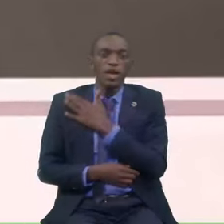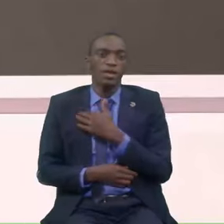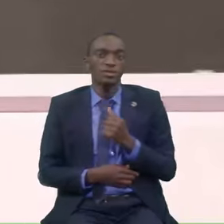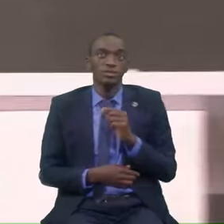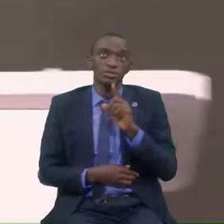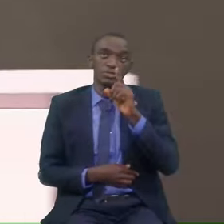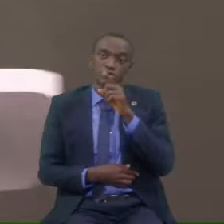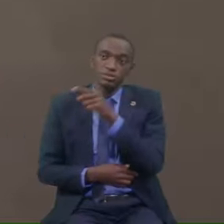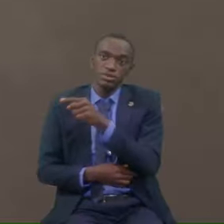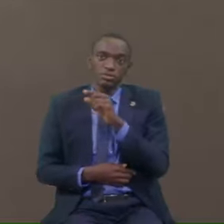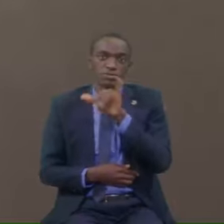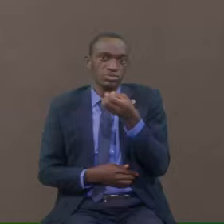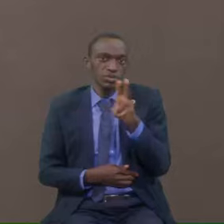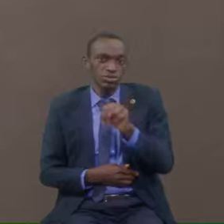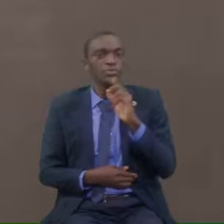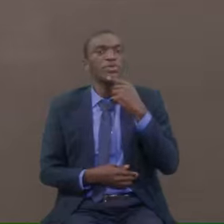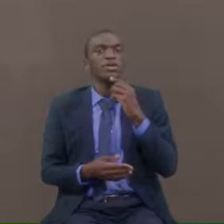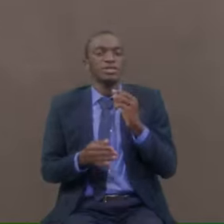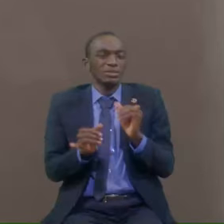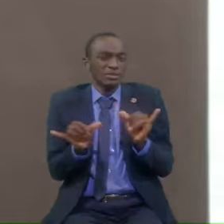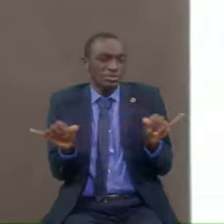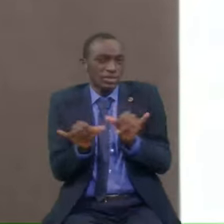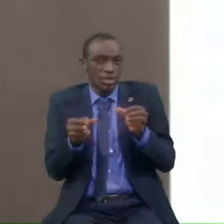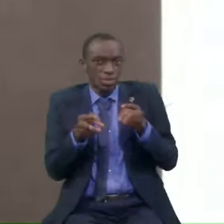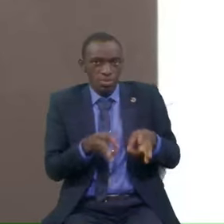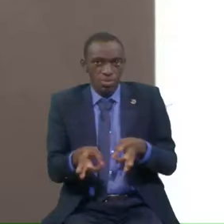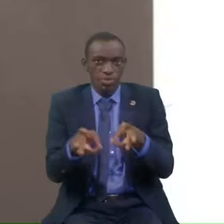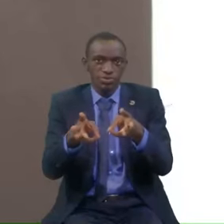dit, de la même manière,